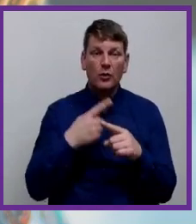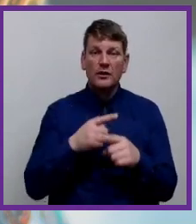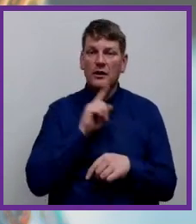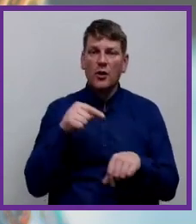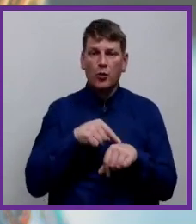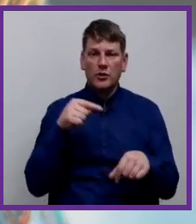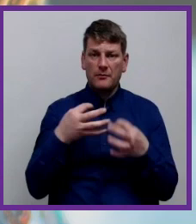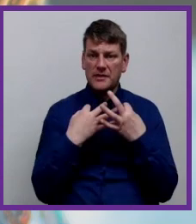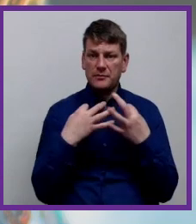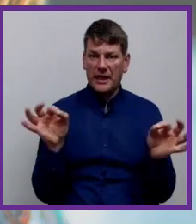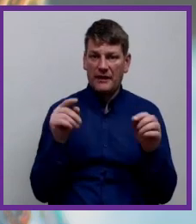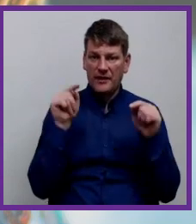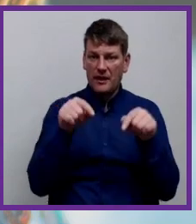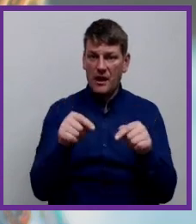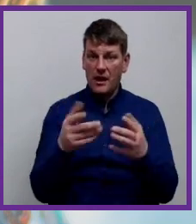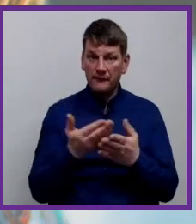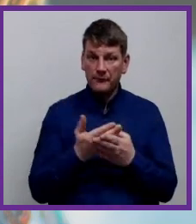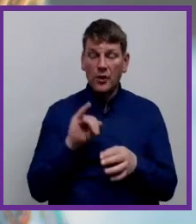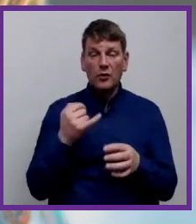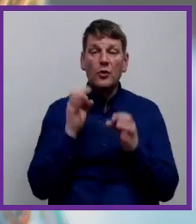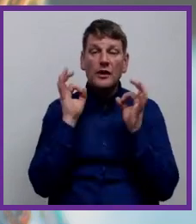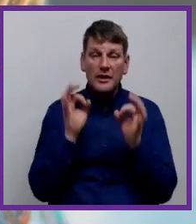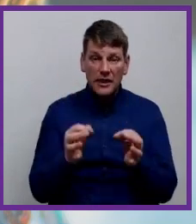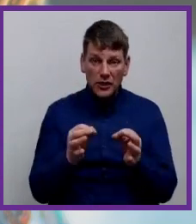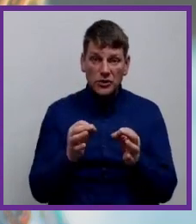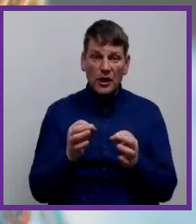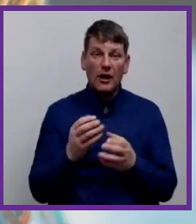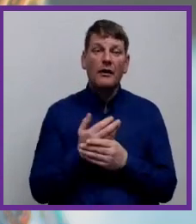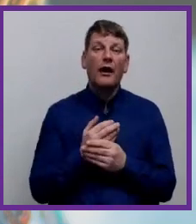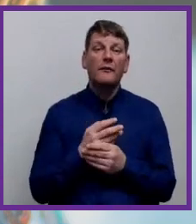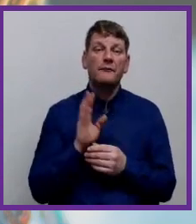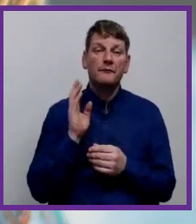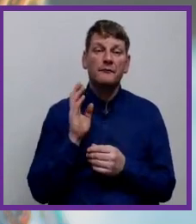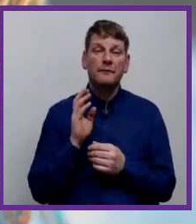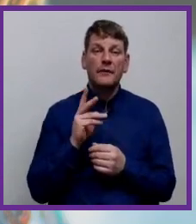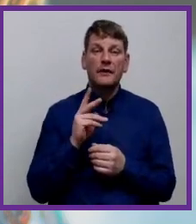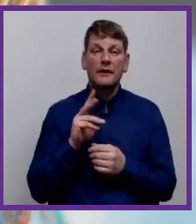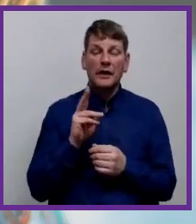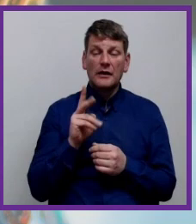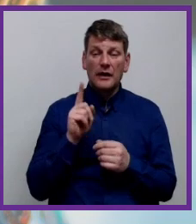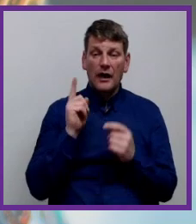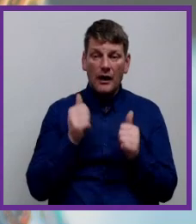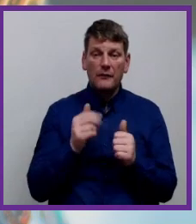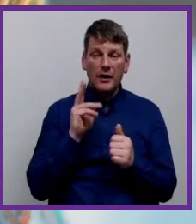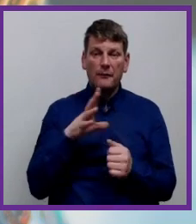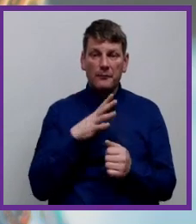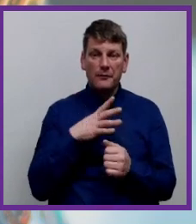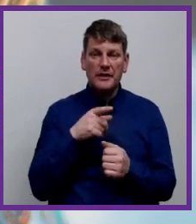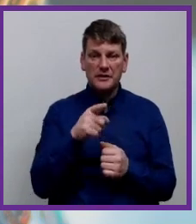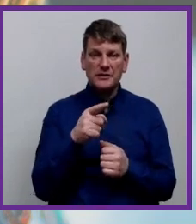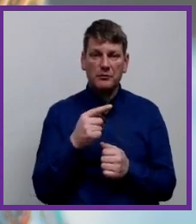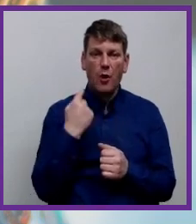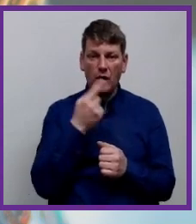nejūtamies brīvi tajā. Jo tiešām, jāsaka tā, no viens puses labi, ka nu, bija tas murāls un